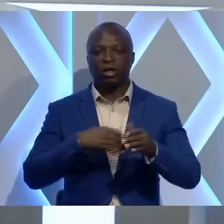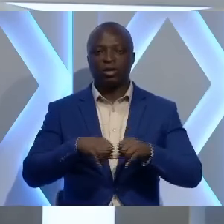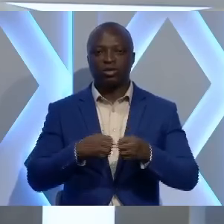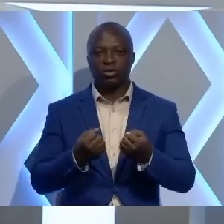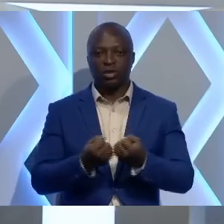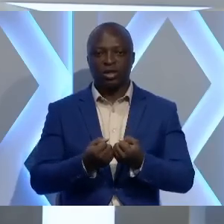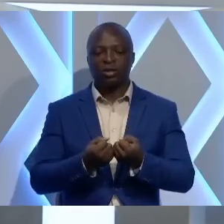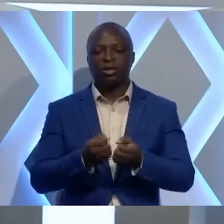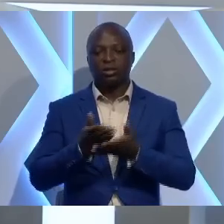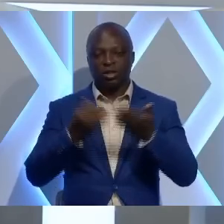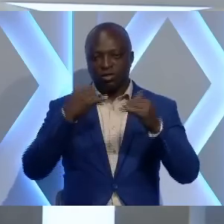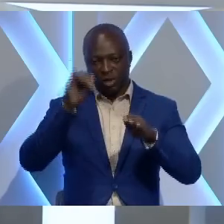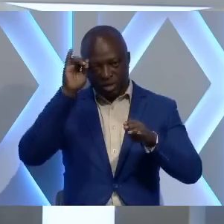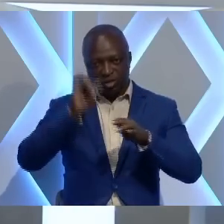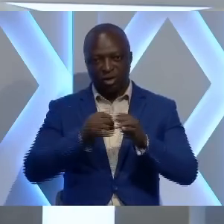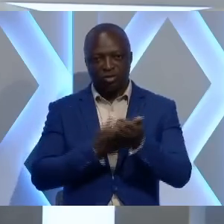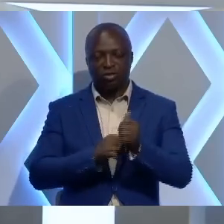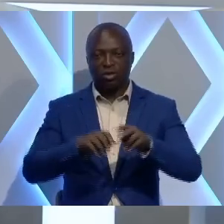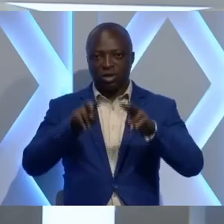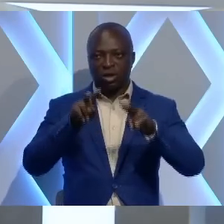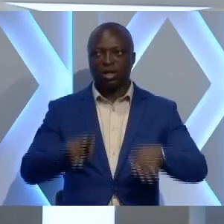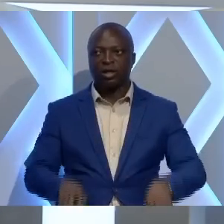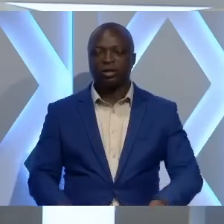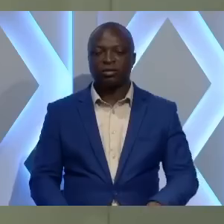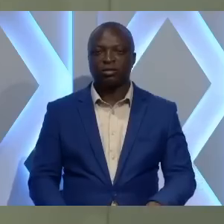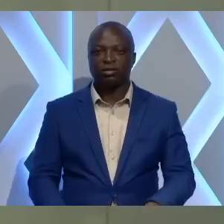social. Ulrich Abega nous en dit plus.